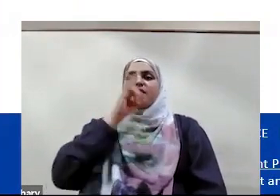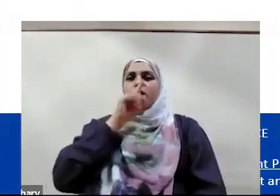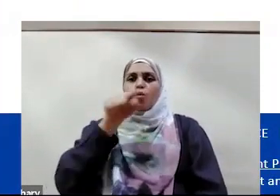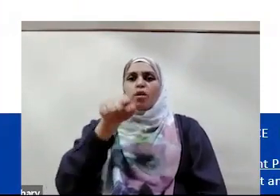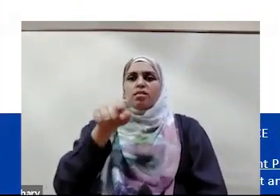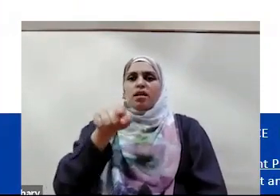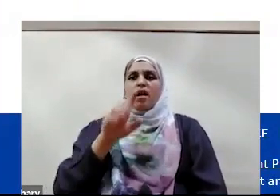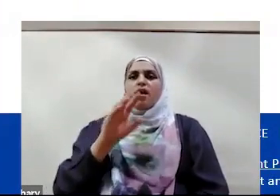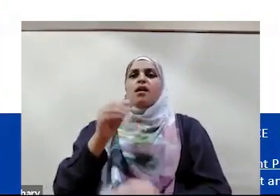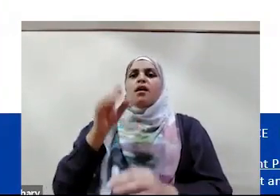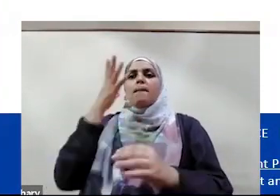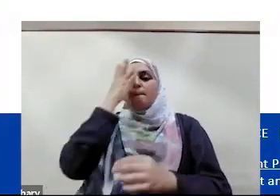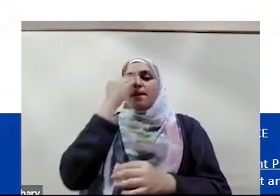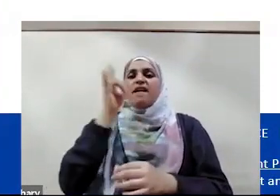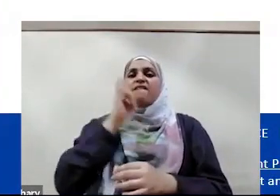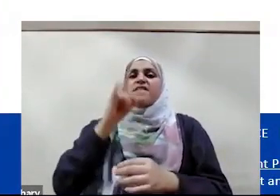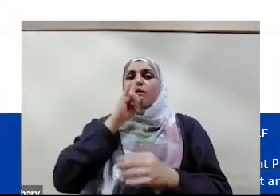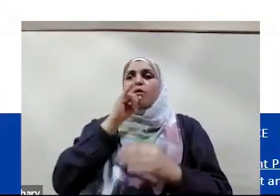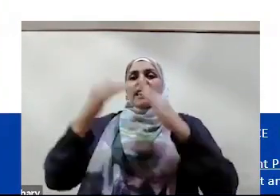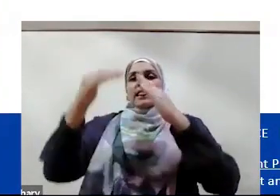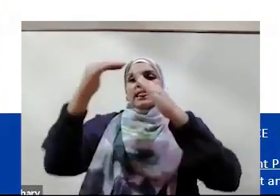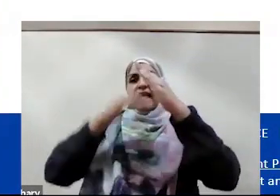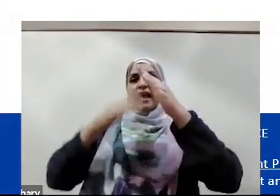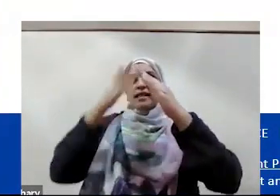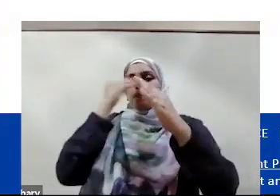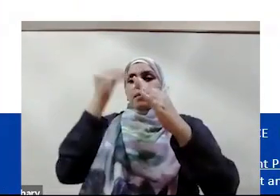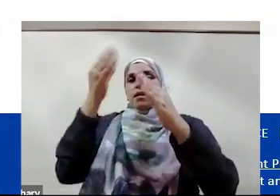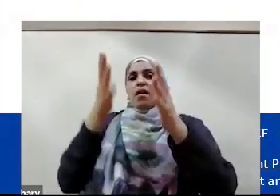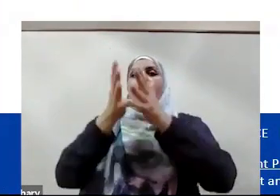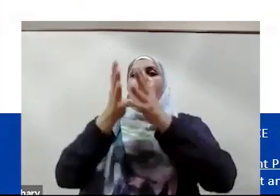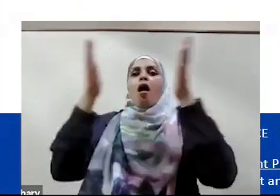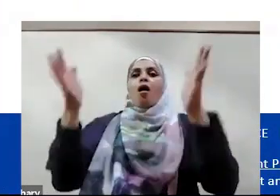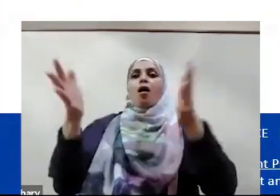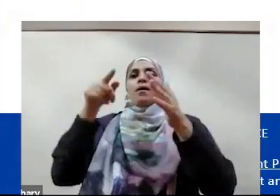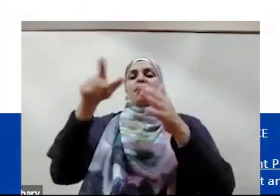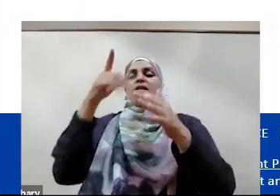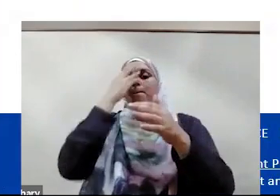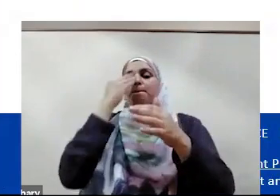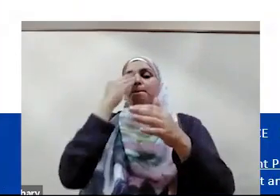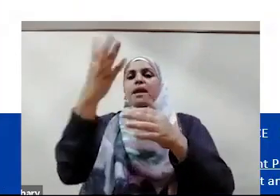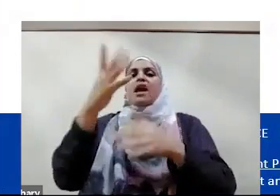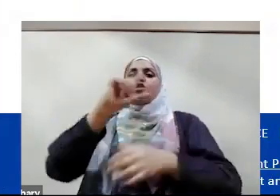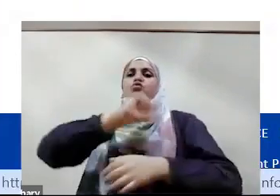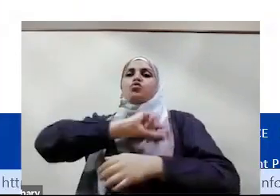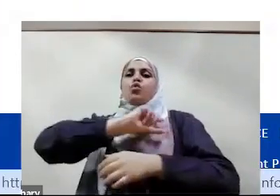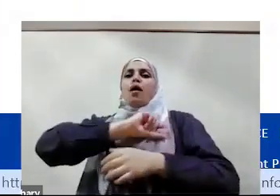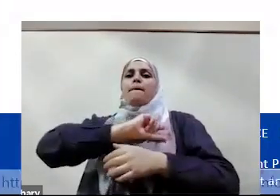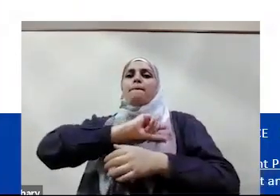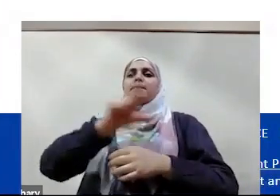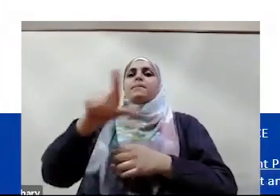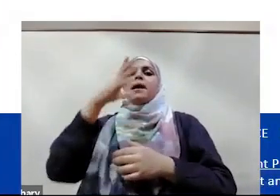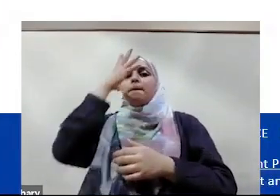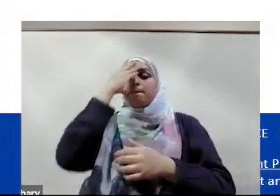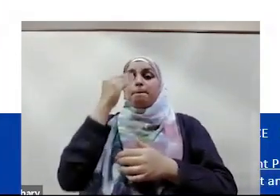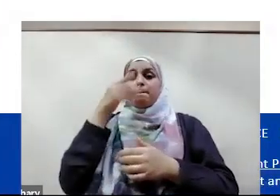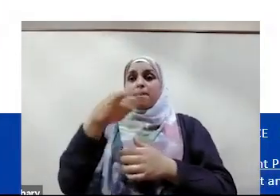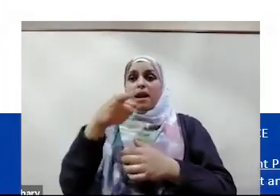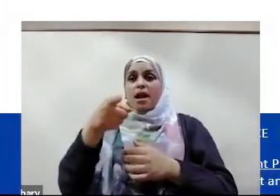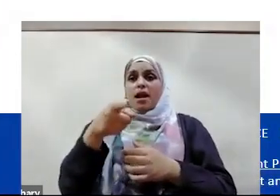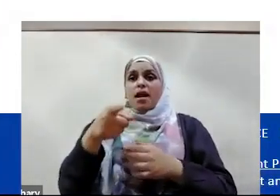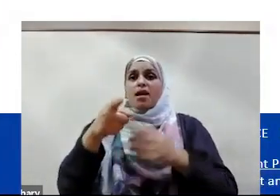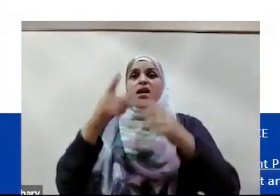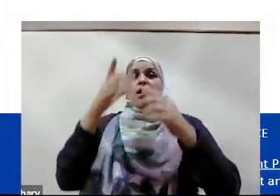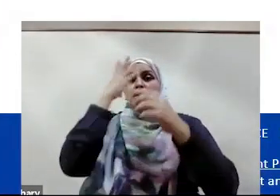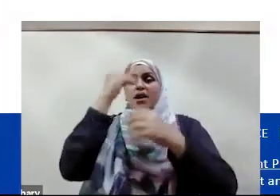تحت منحة أكبر اللي هي منحة الفول بايت ايجيبشن ستودنت بروجرام، منحة الطلاب. فالمنحة دي في معاها منحة